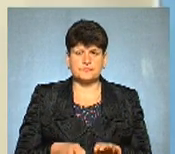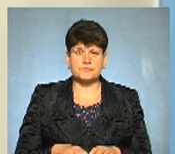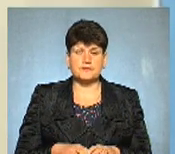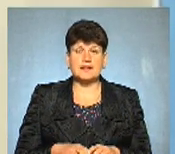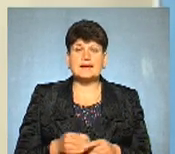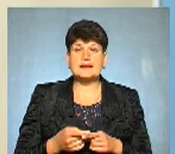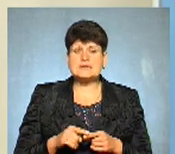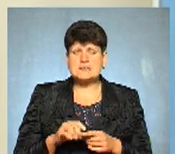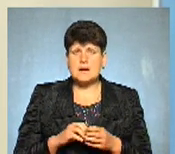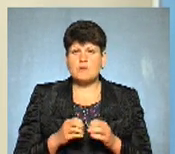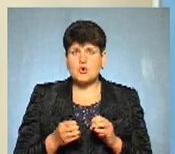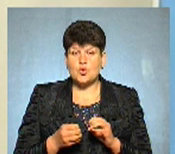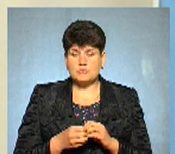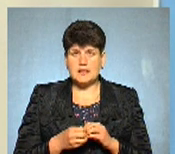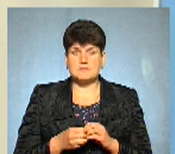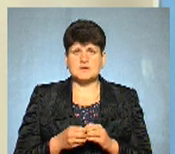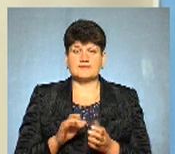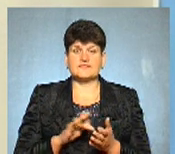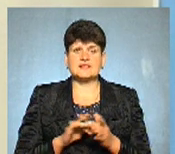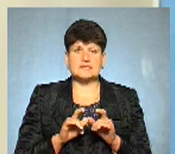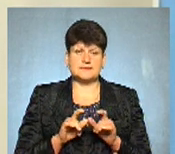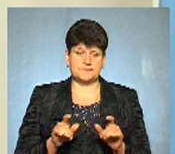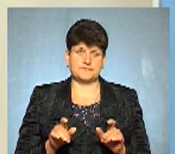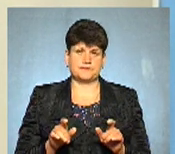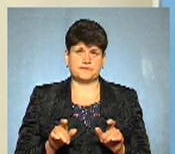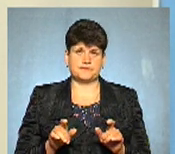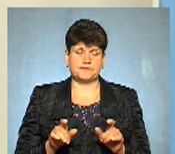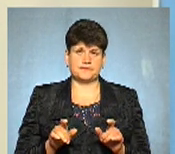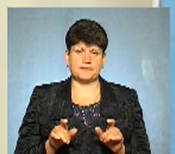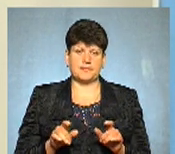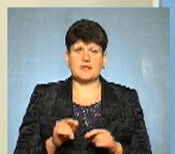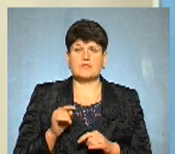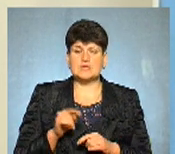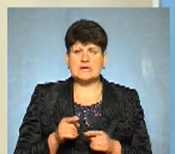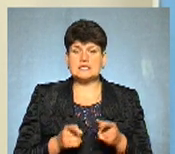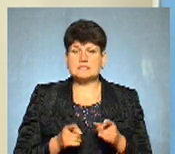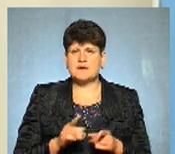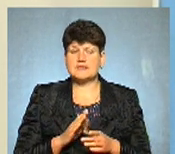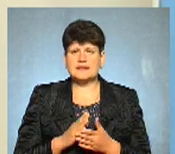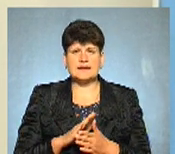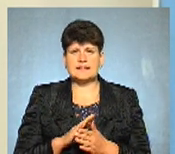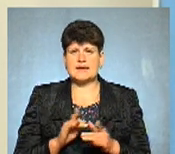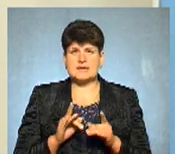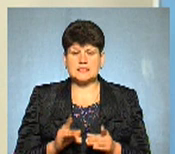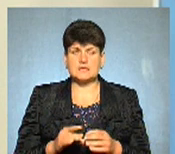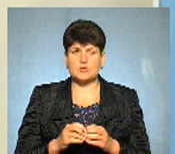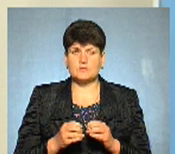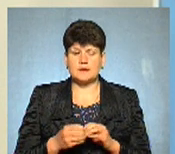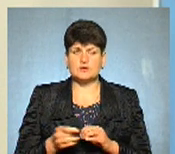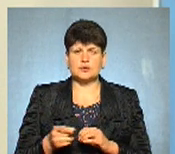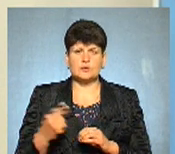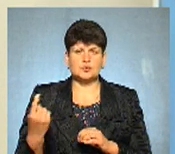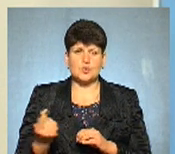проблема фтизіологічного пульмонологічного центру, так, тут диспансеру, вона насправді є не тільки проблемою Тернопільської області, як